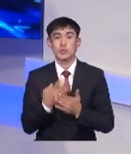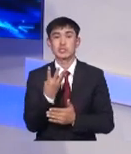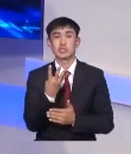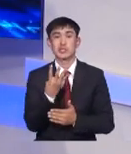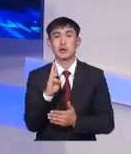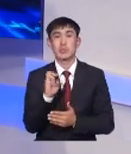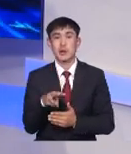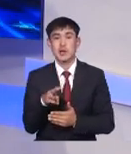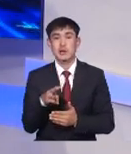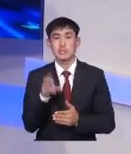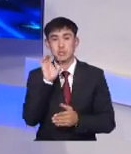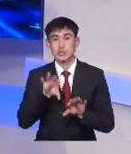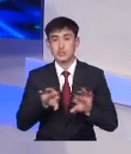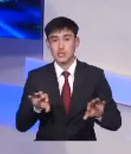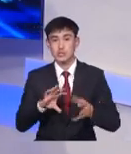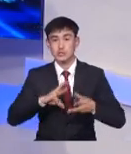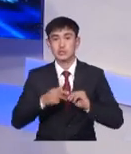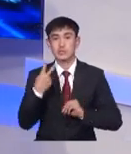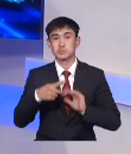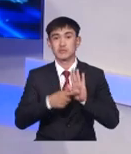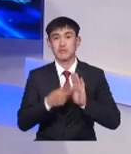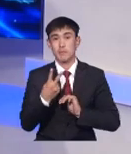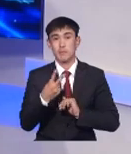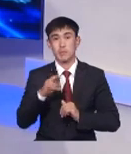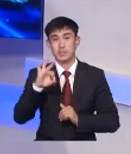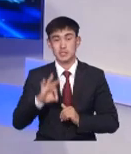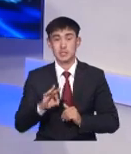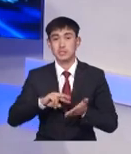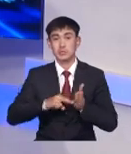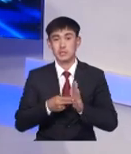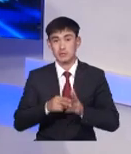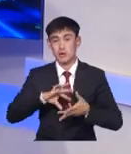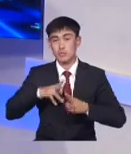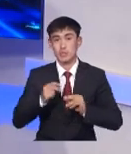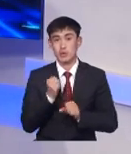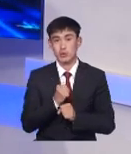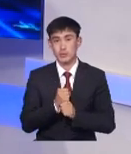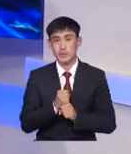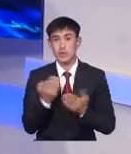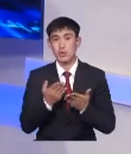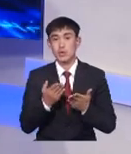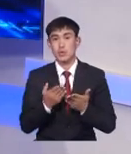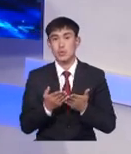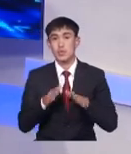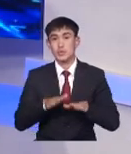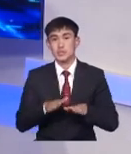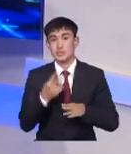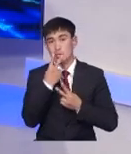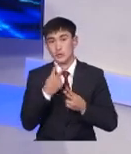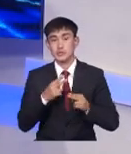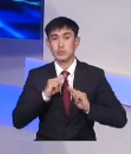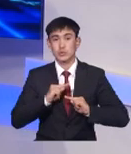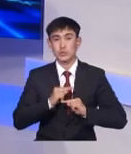4 километров теплосетей, что составляет 72% от запланированного объема работ. На какой стадии находится подготовка